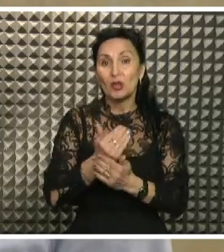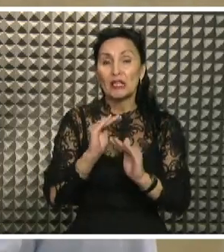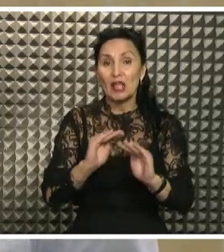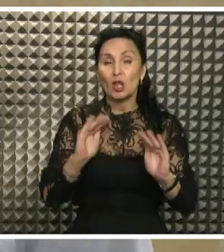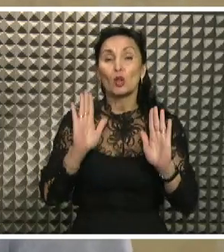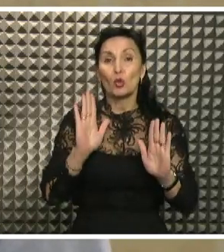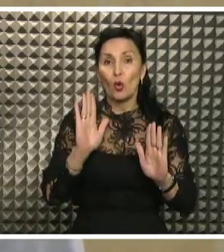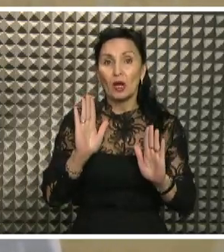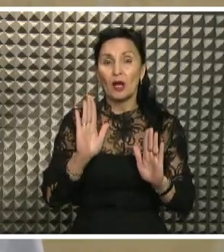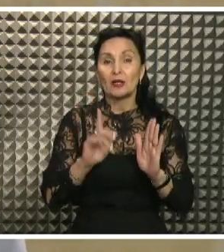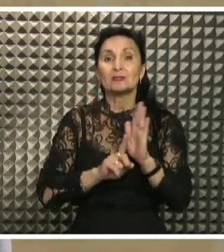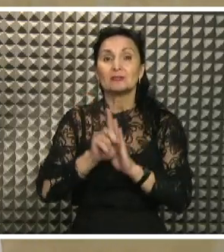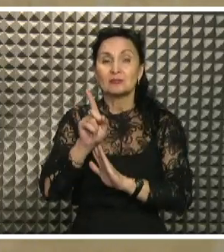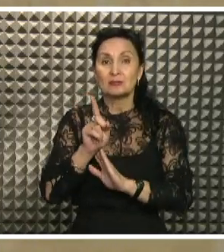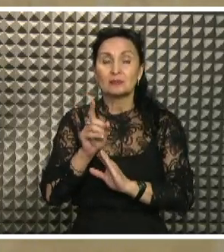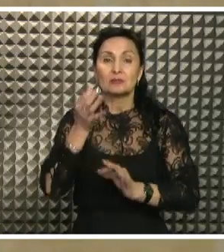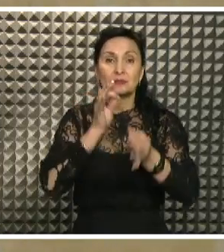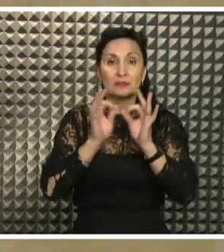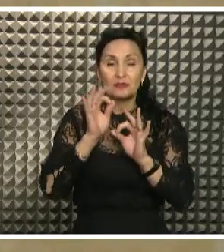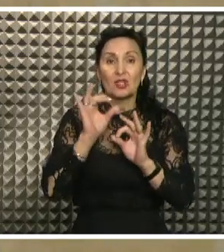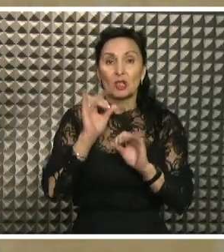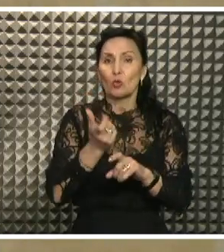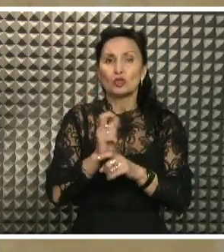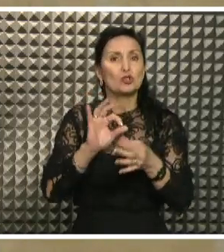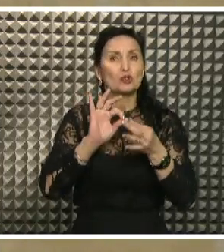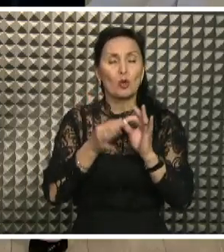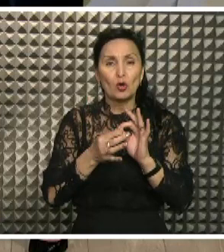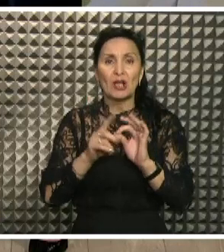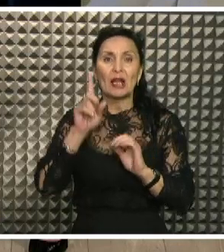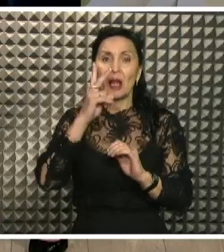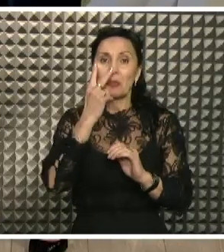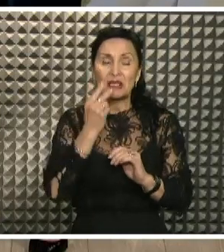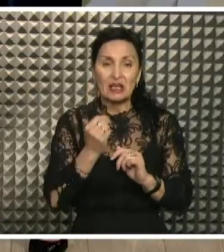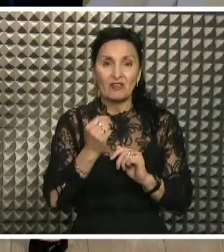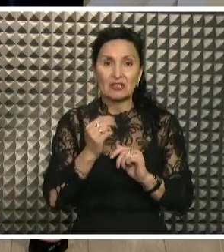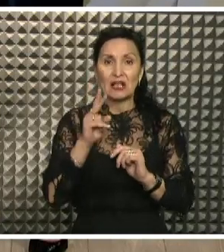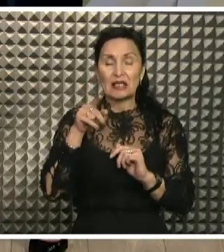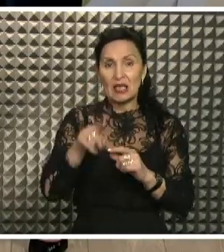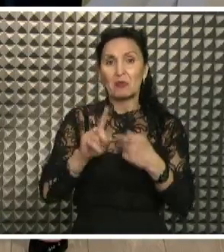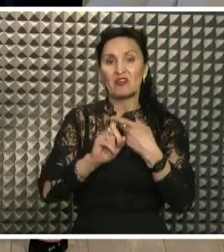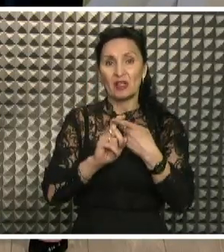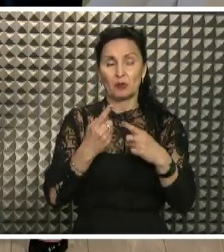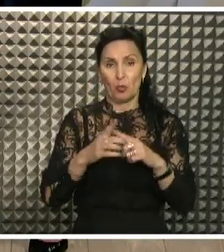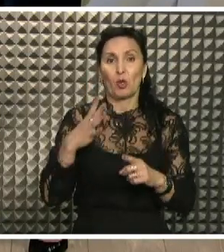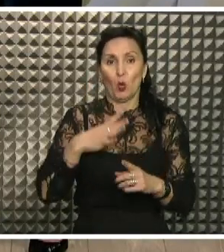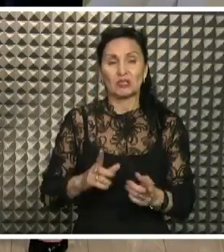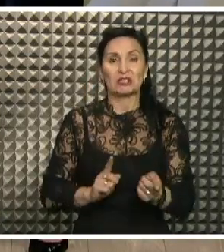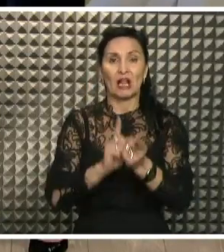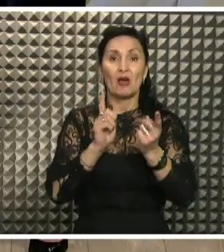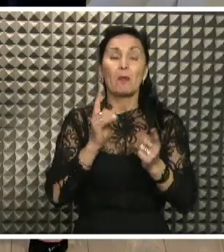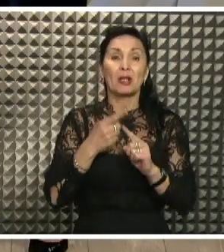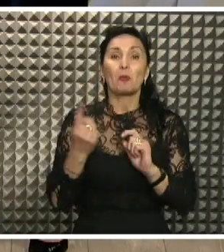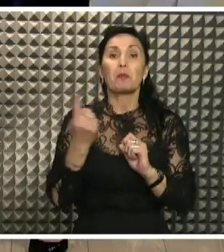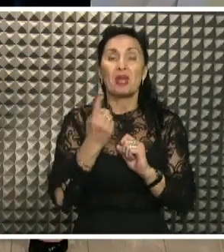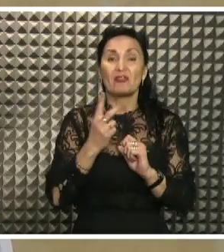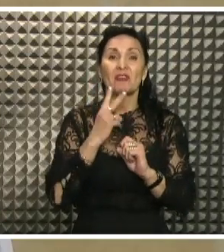только-только встречаются, приходит этот микромир, им достаточно сложно адаптироваться к тем инфекциям, с которыми приходится сталкиваться. Поэтому первые